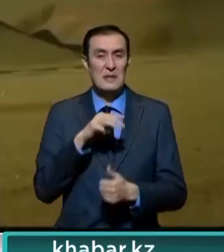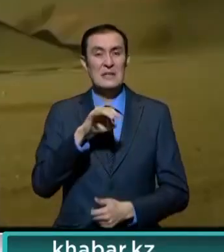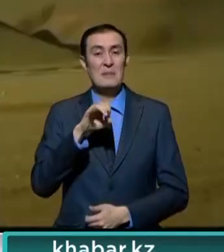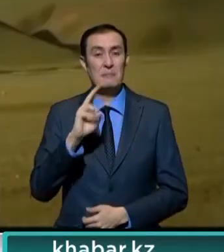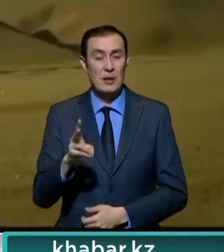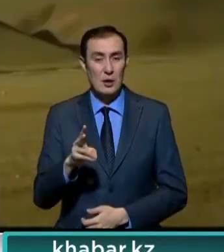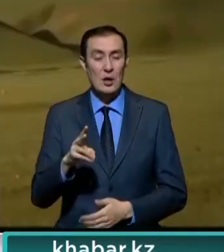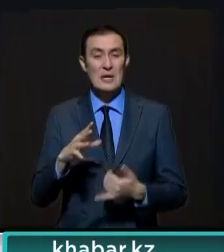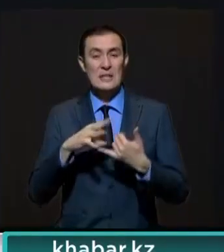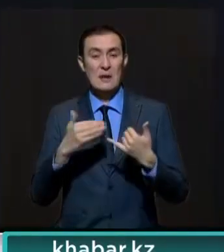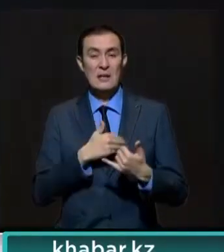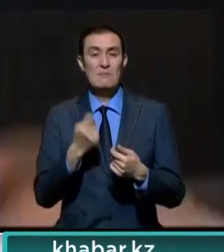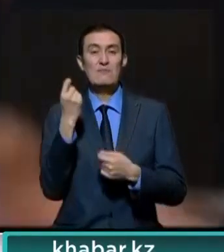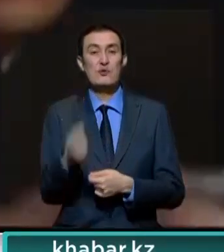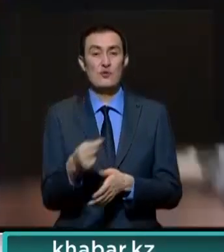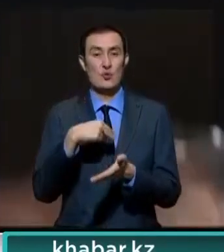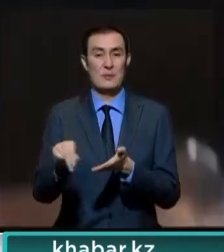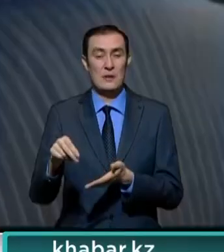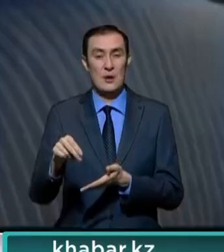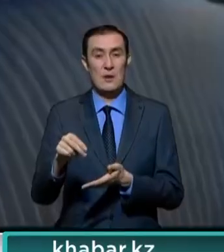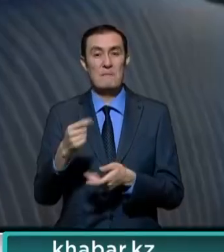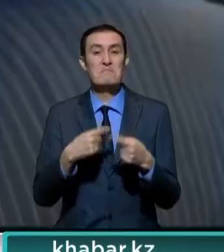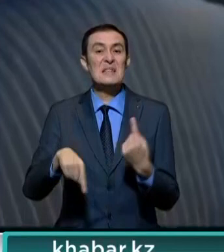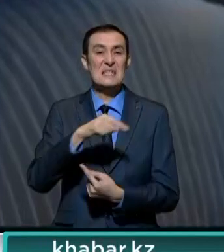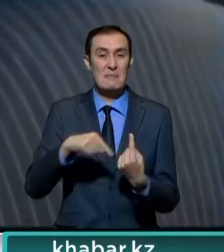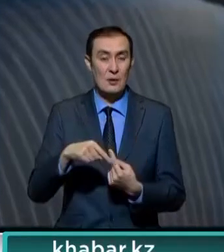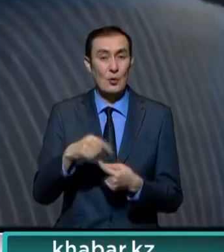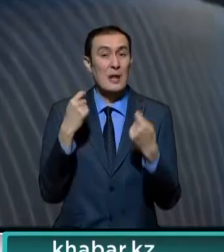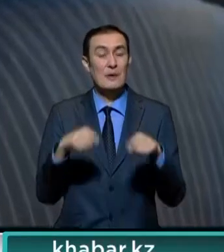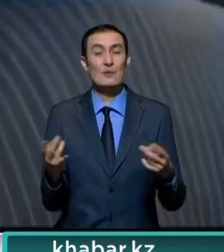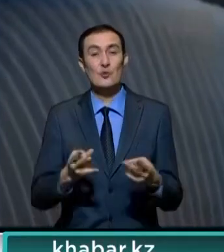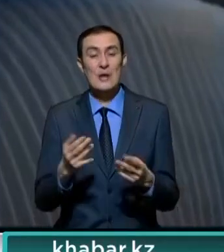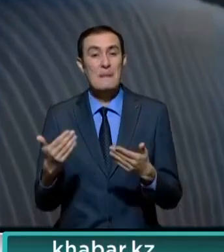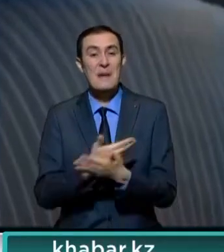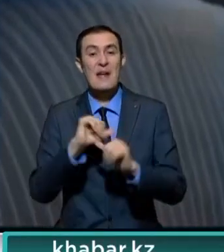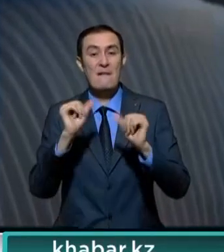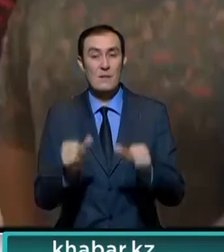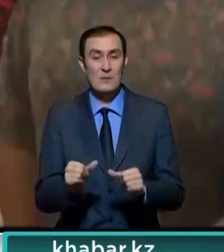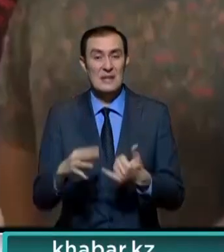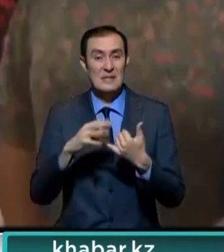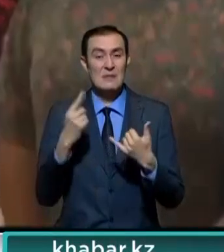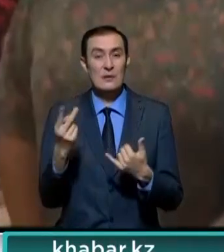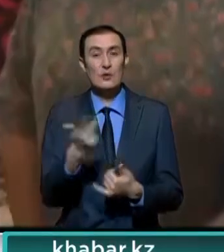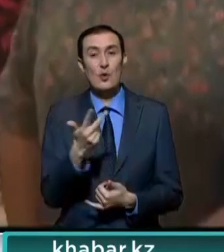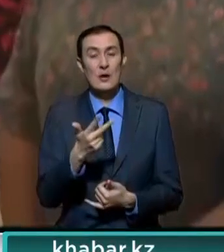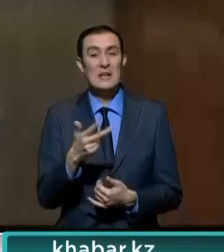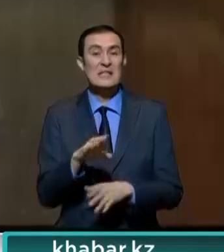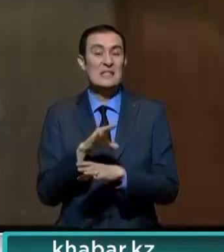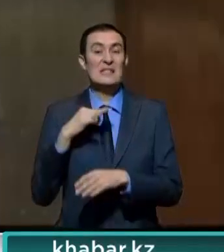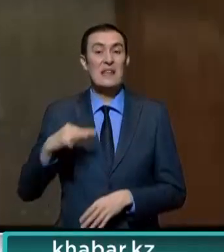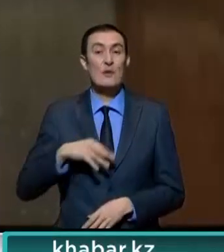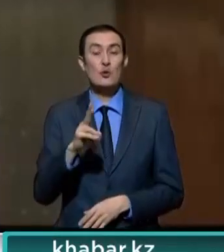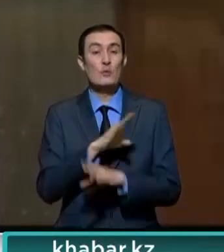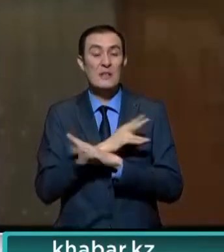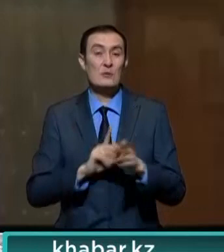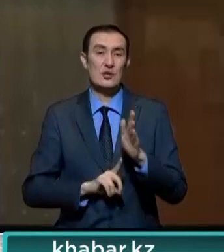Темирбек. Участок хотят за бесценок выкупить городские бизнесмены. Но для продажи необходимо переоформить землю на одного из трех сыновей умершего. Здесь